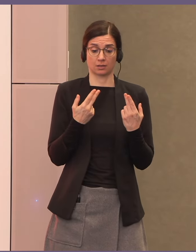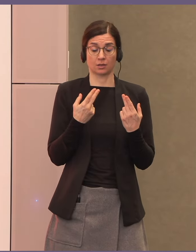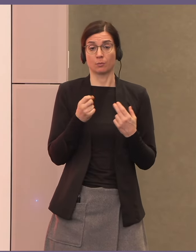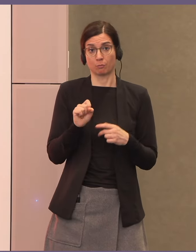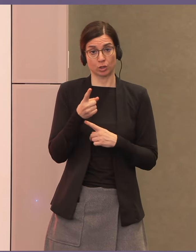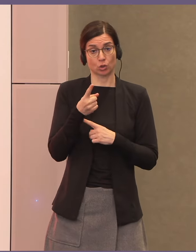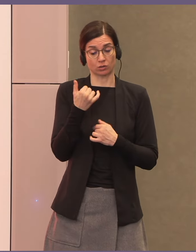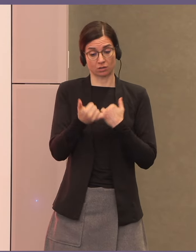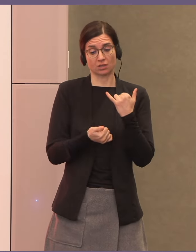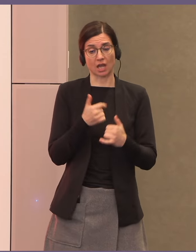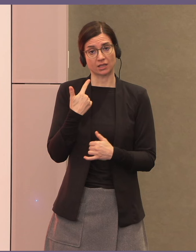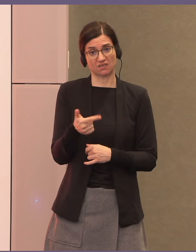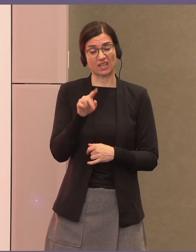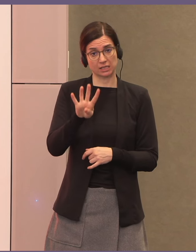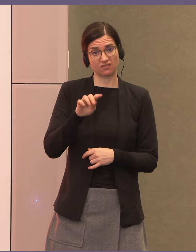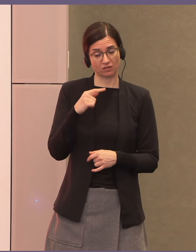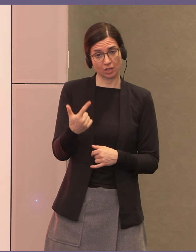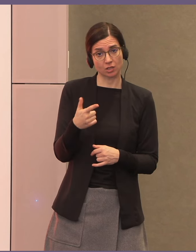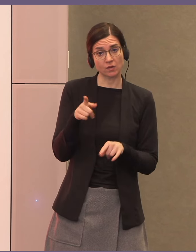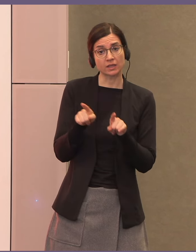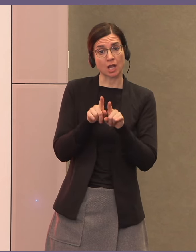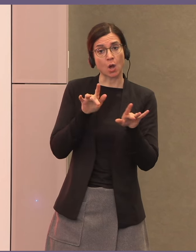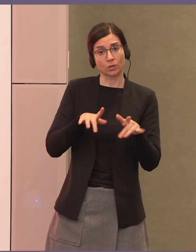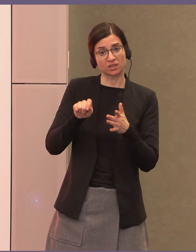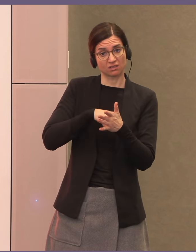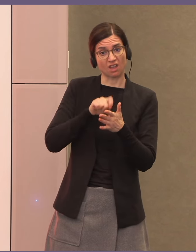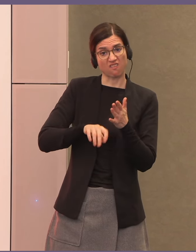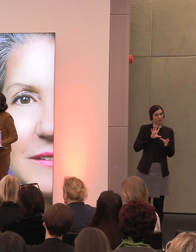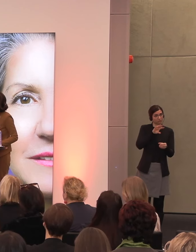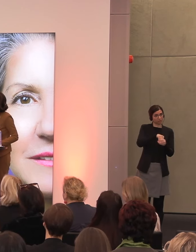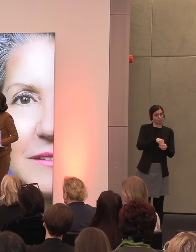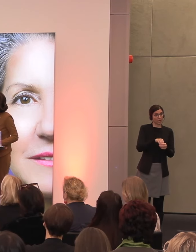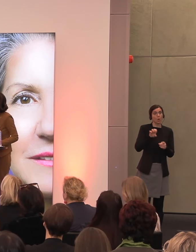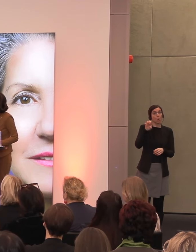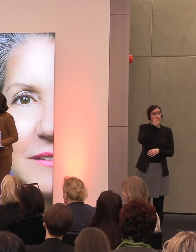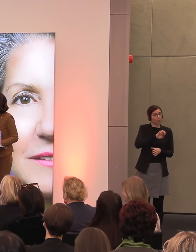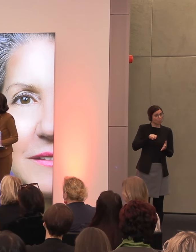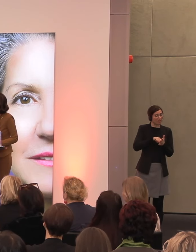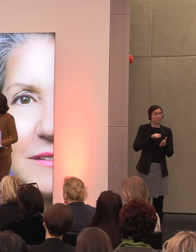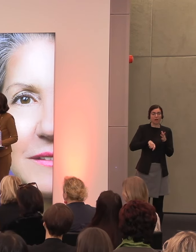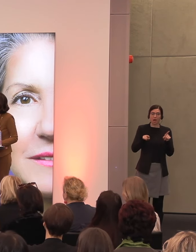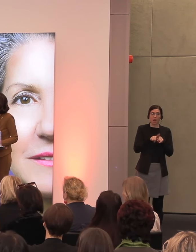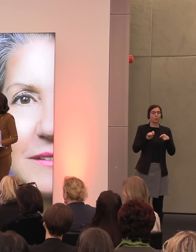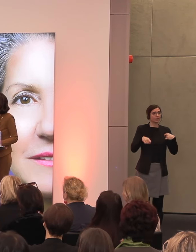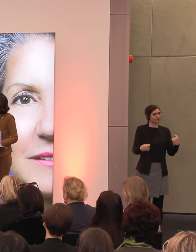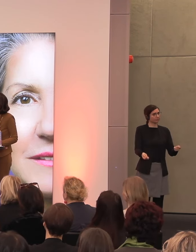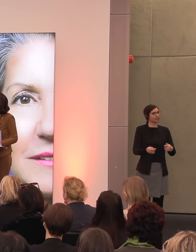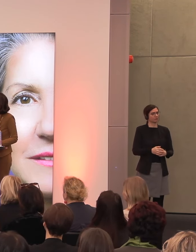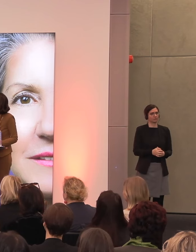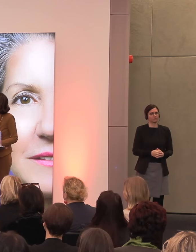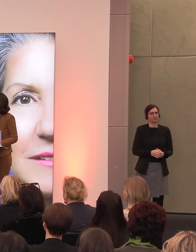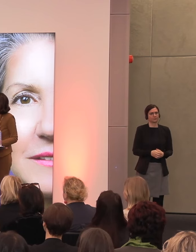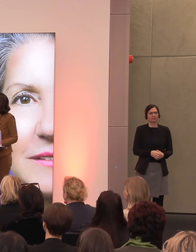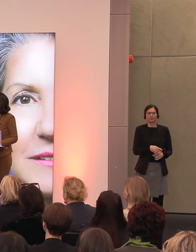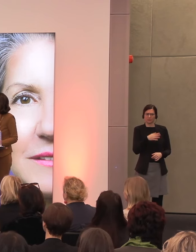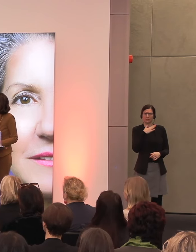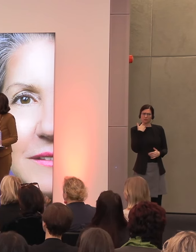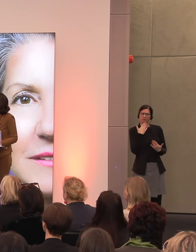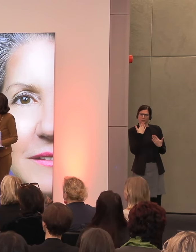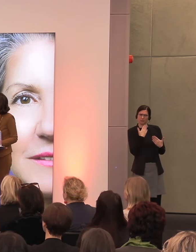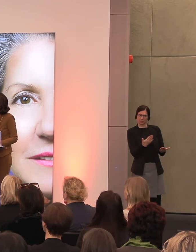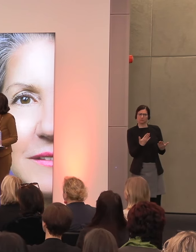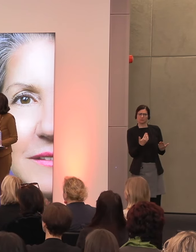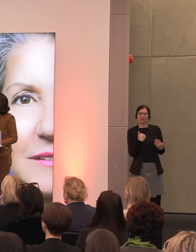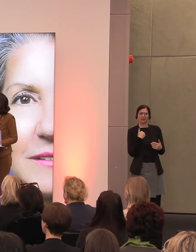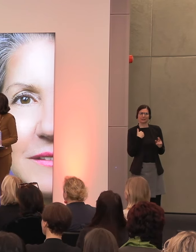wo wir ja auch Wahlen haben werden, und zwar Europawahlen. Ja, vielen Dank, dass Sie mir